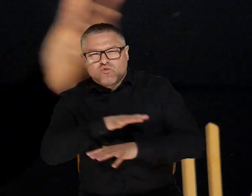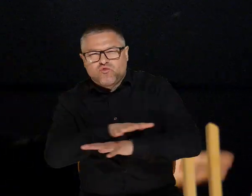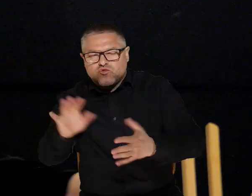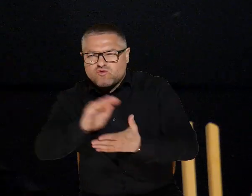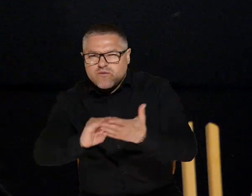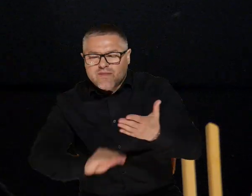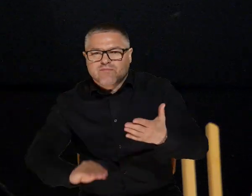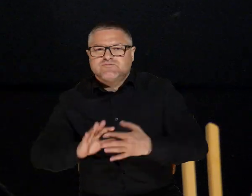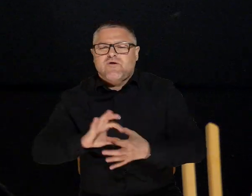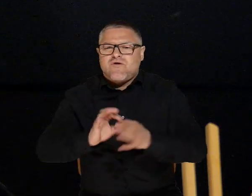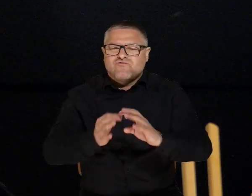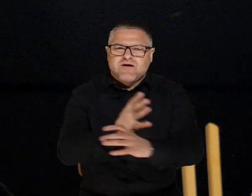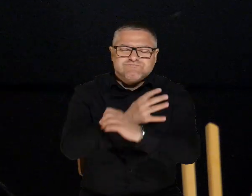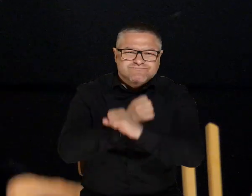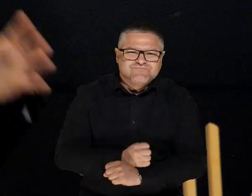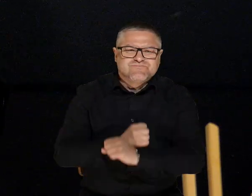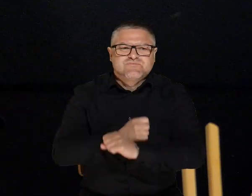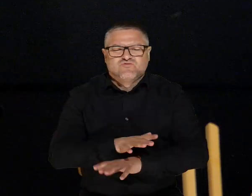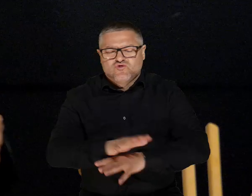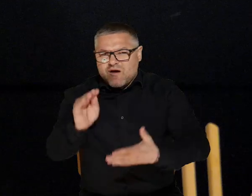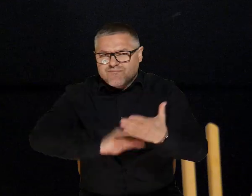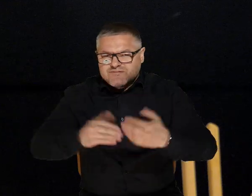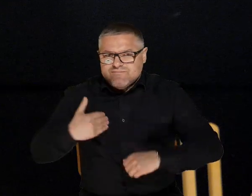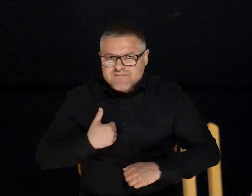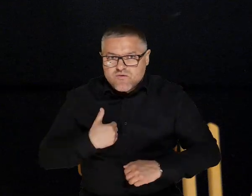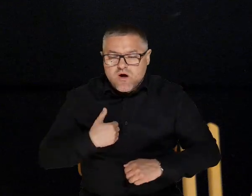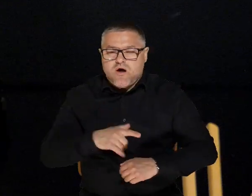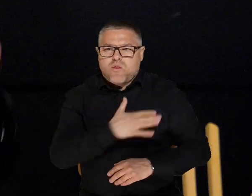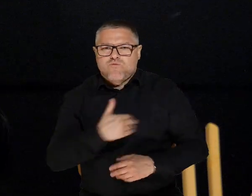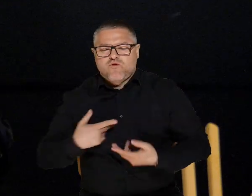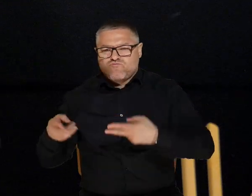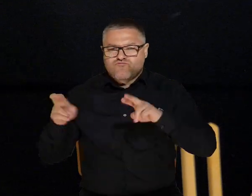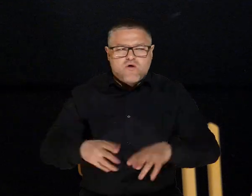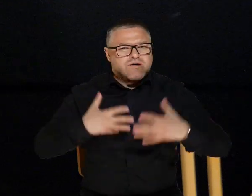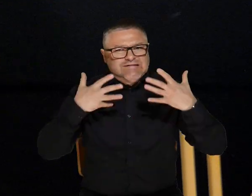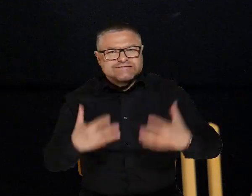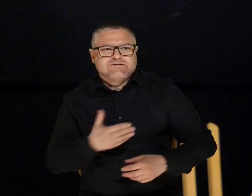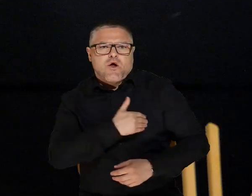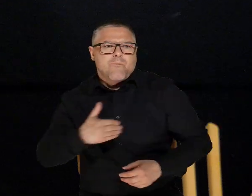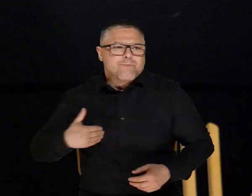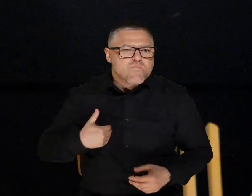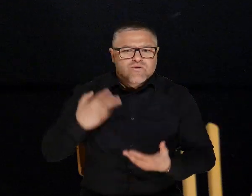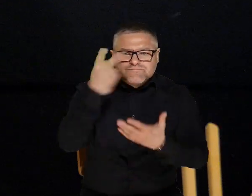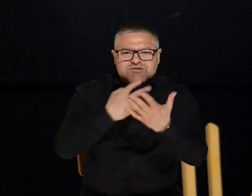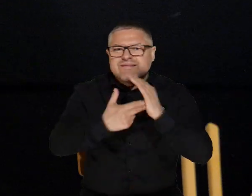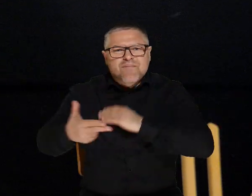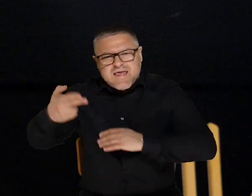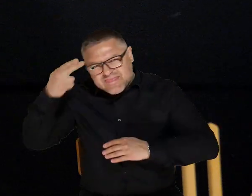o traumie Holokaustu napisano bardzo wiele. I on wrócił do Polski z takim przekonaniem, że on by chciał przeczytać coś o tej traumie polskiej